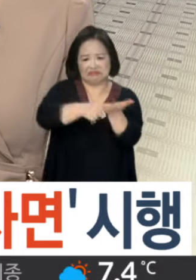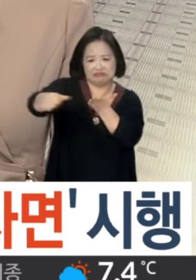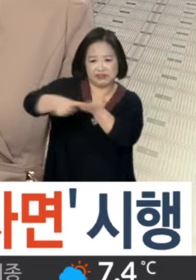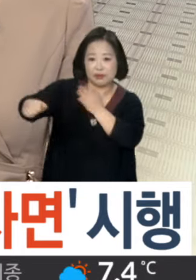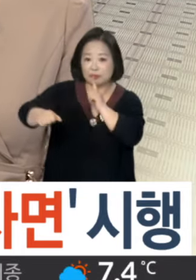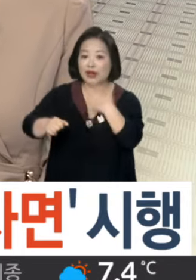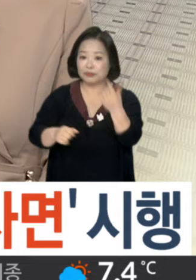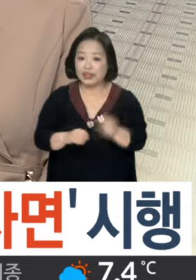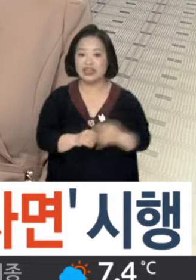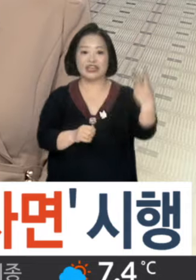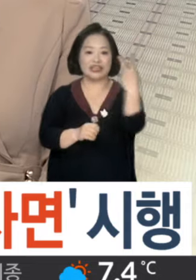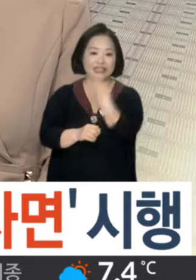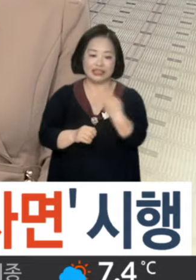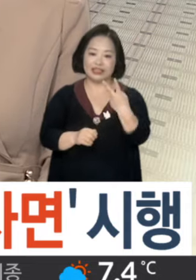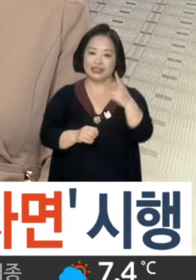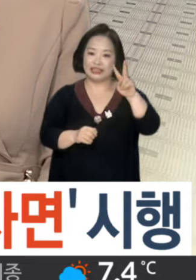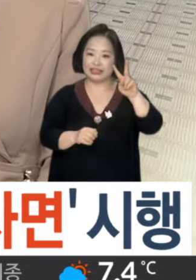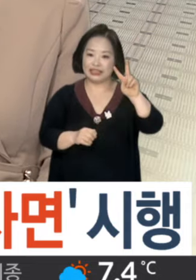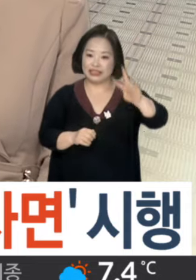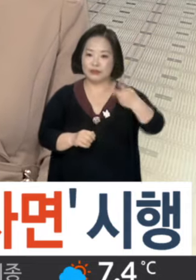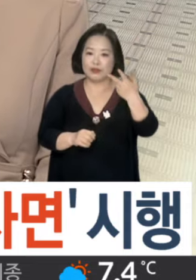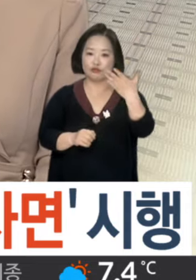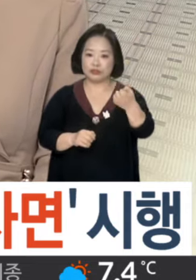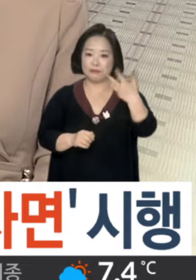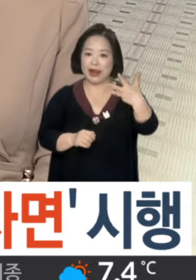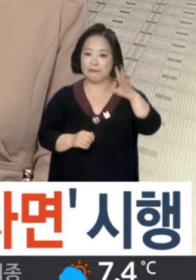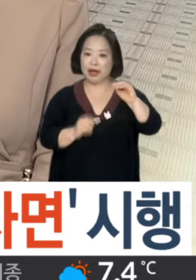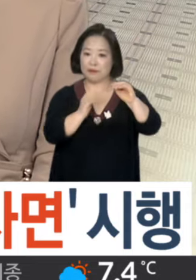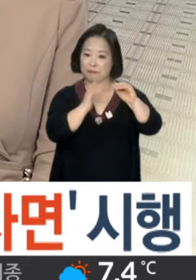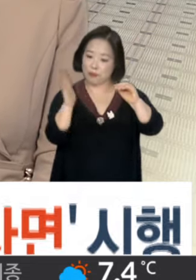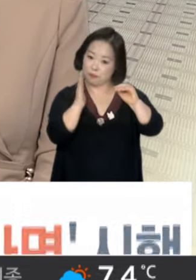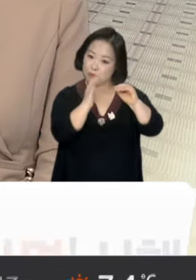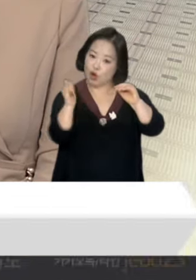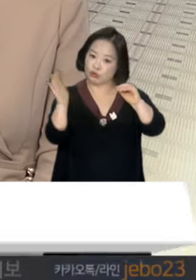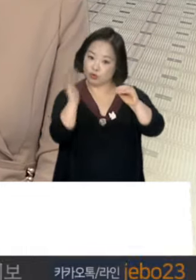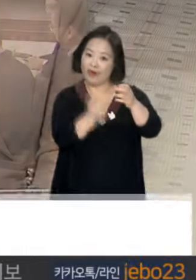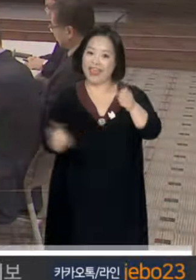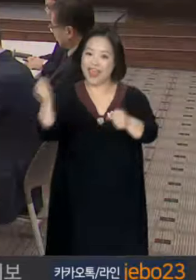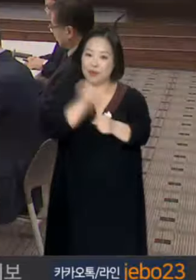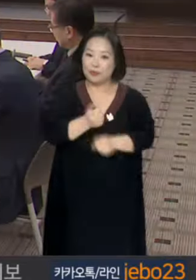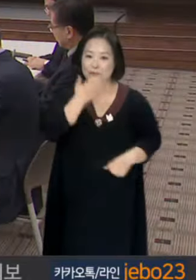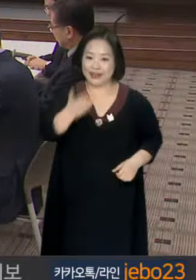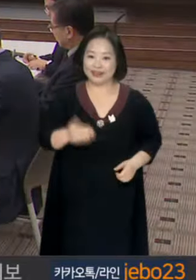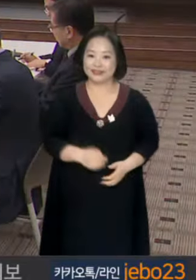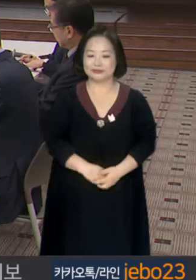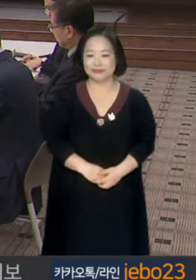298만 명이 신용 회복 혜택을 잡을 전망입니다. 강은나래 기자입니다.